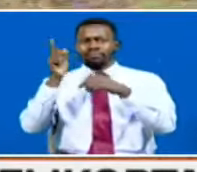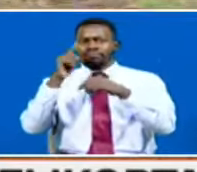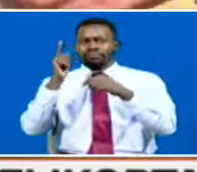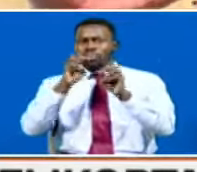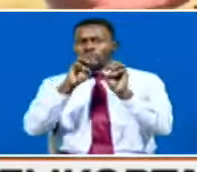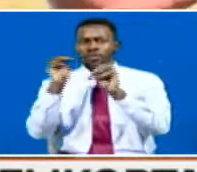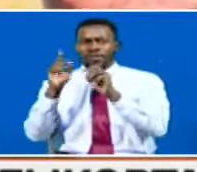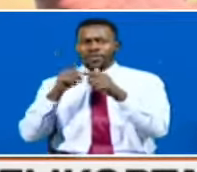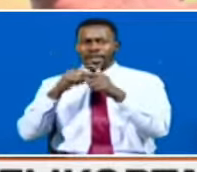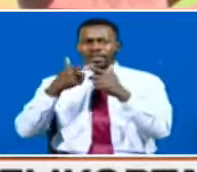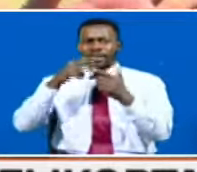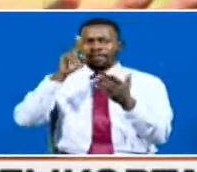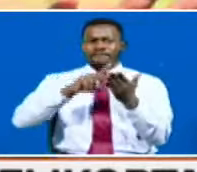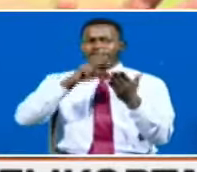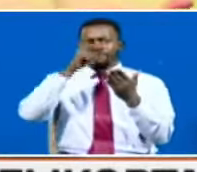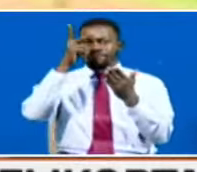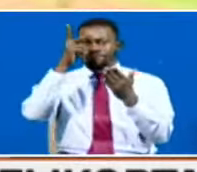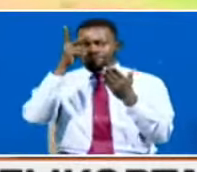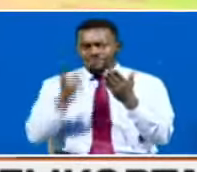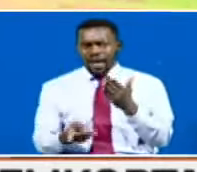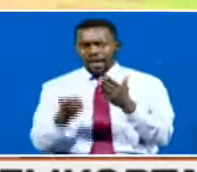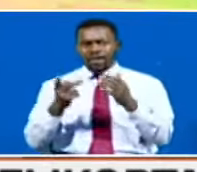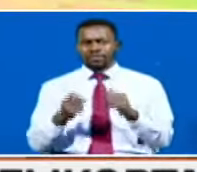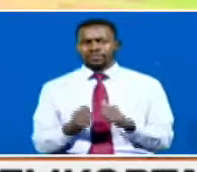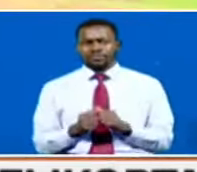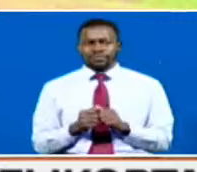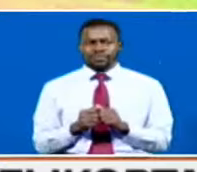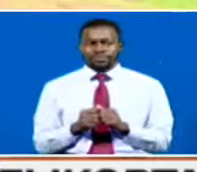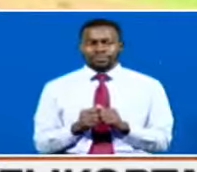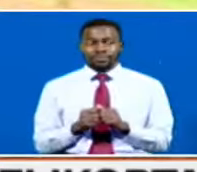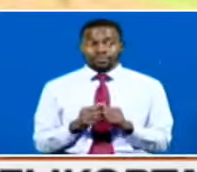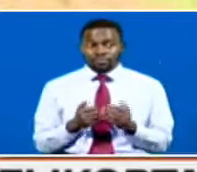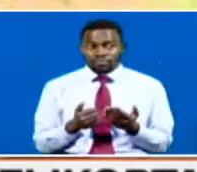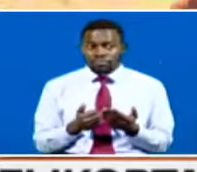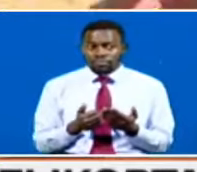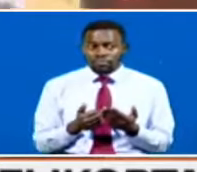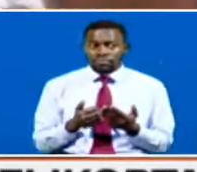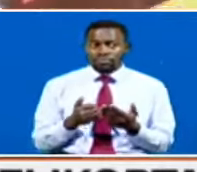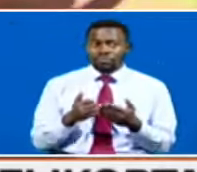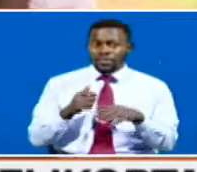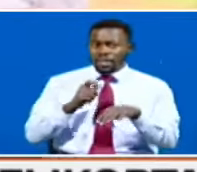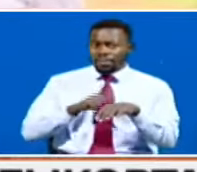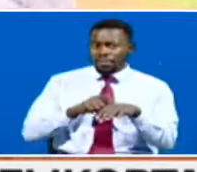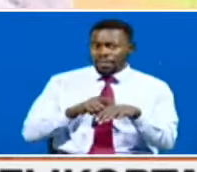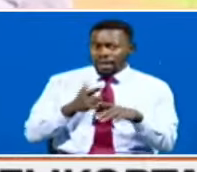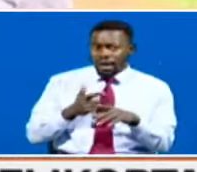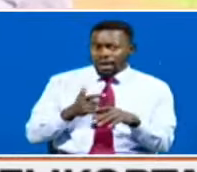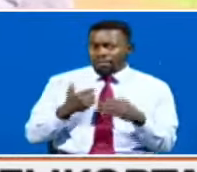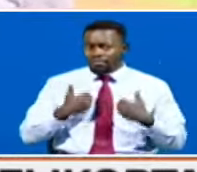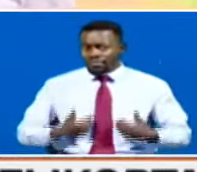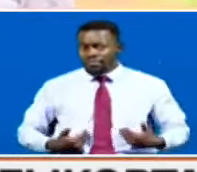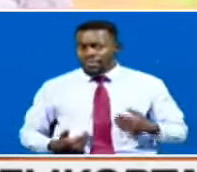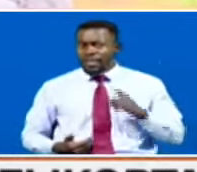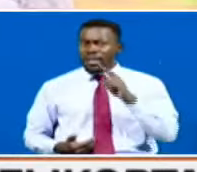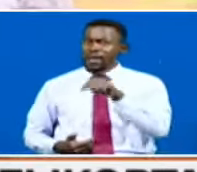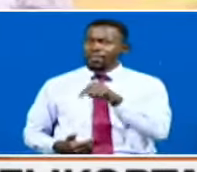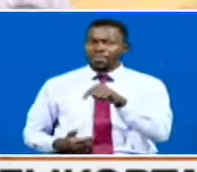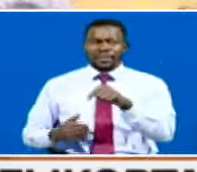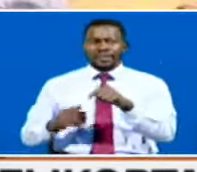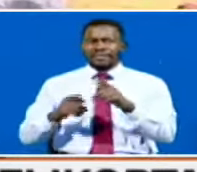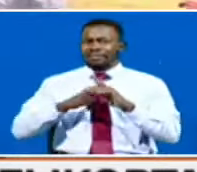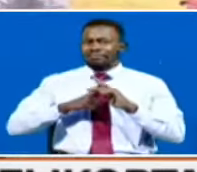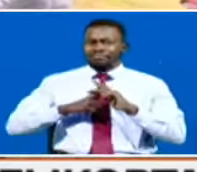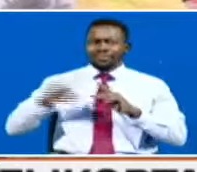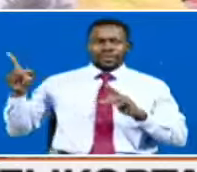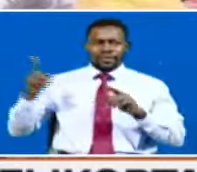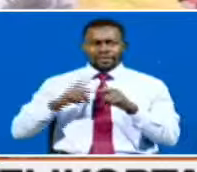Pia tu sauti ya ndege kutoka huko Cheptulel tukaona ni si sauti mzuri. Wakati tulikuja hivi tukakaribu toroka kwa hapo, ndio ikaanguka